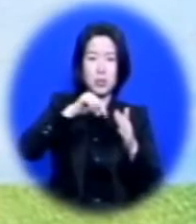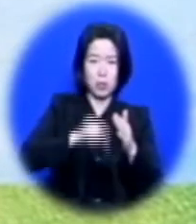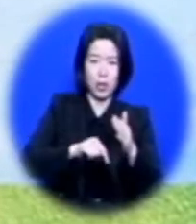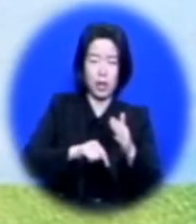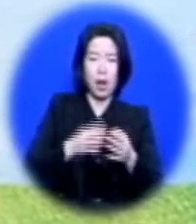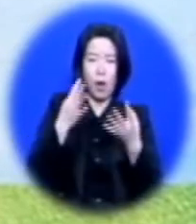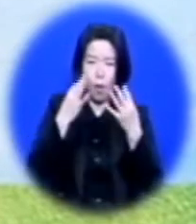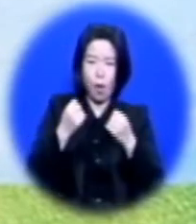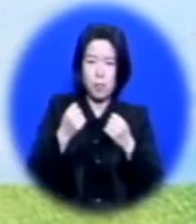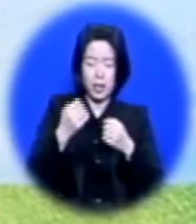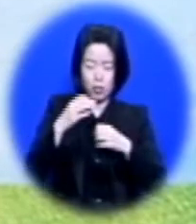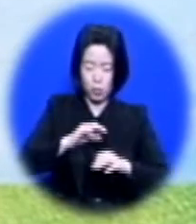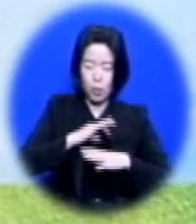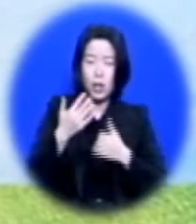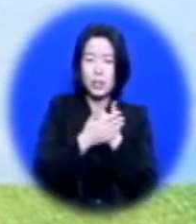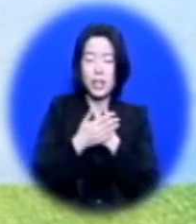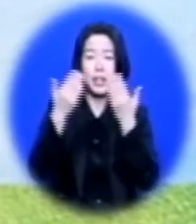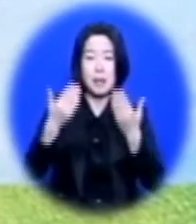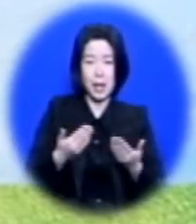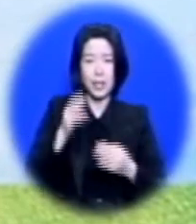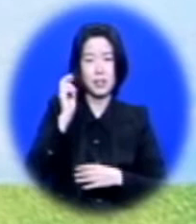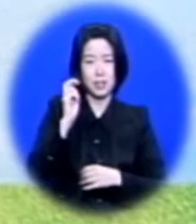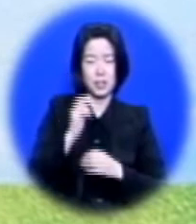놀라운 은혜를 받으셨는지